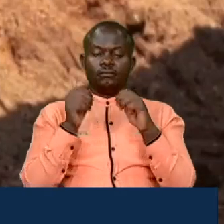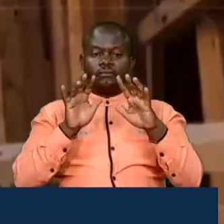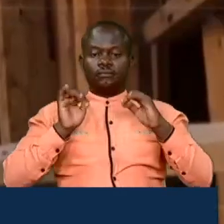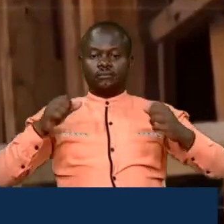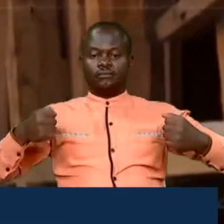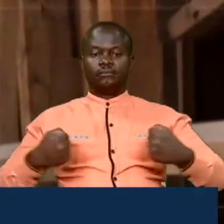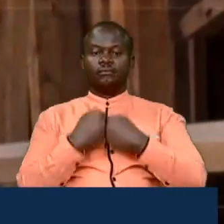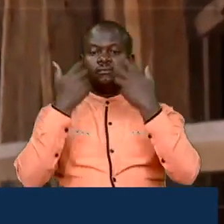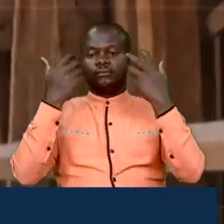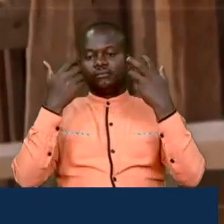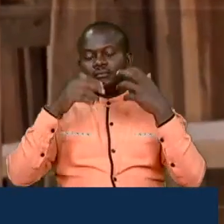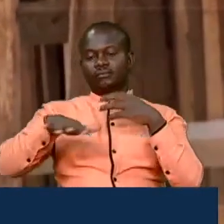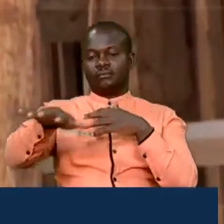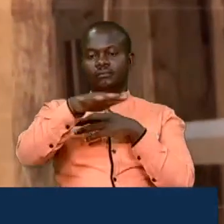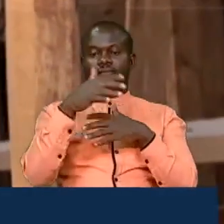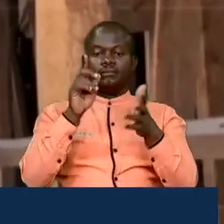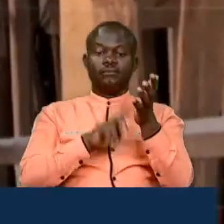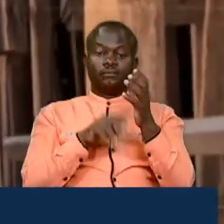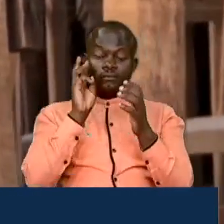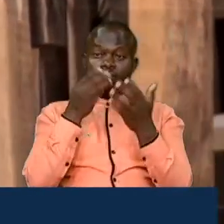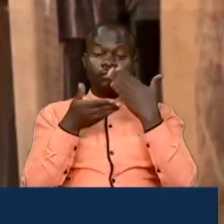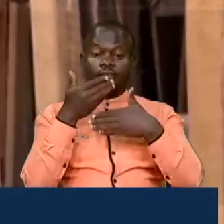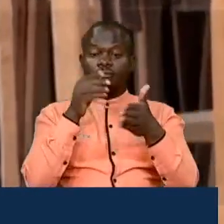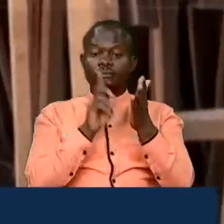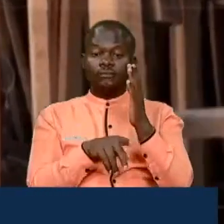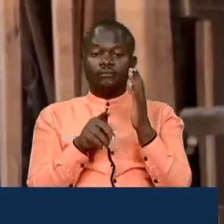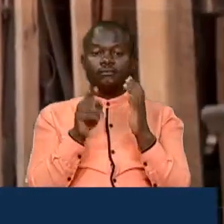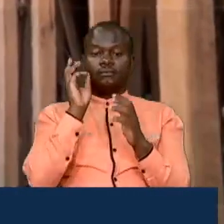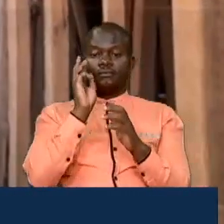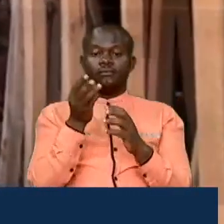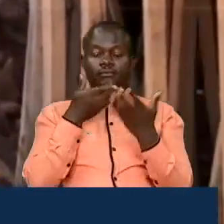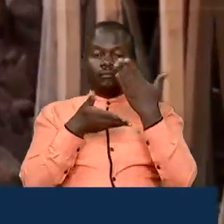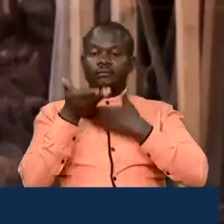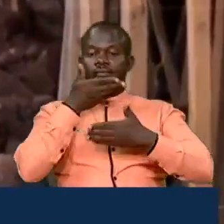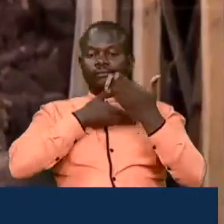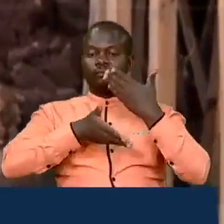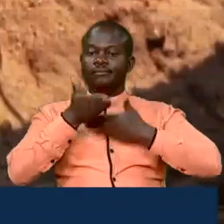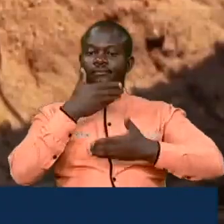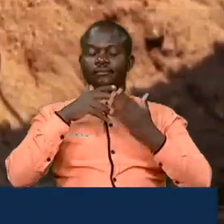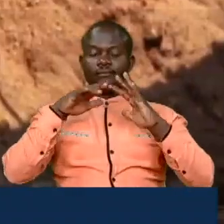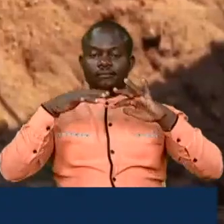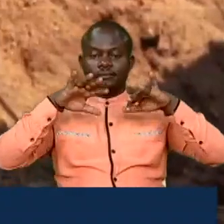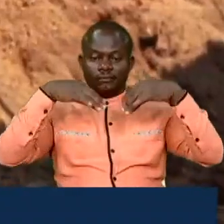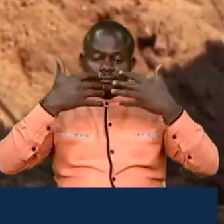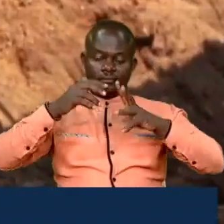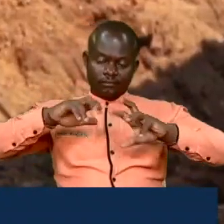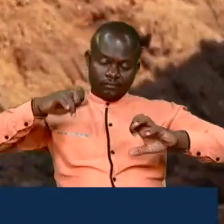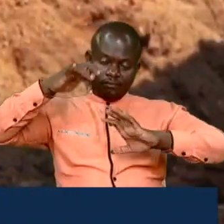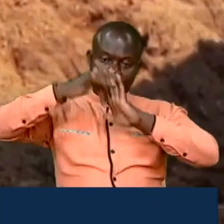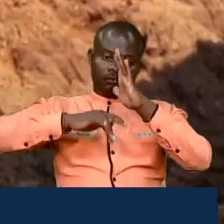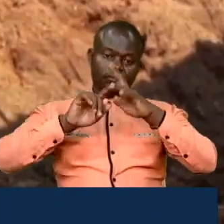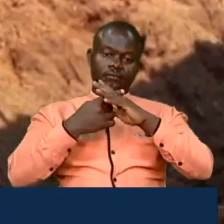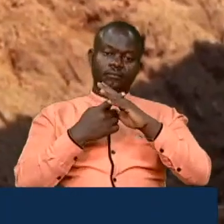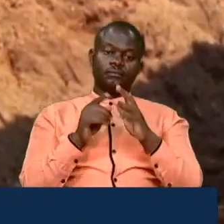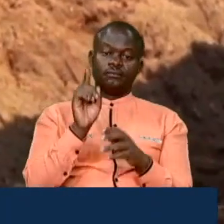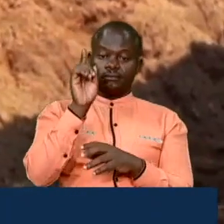n'impanuka kuri site. Ni ibiki ubwo muraza kuba muganiraho? Ni ibiki muraza? Ngo icyo twaganiraho ni ugucukura duhereye ruguru.